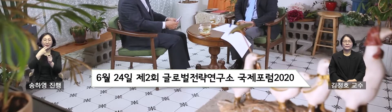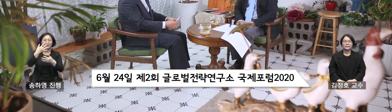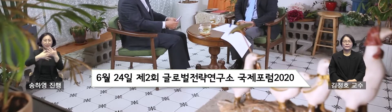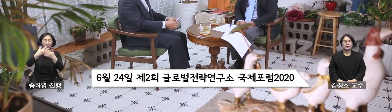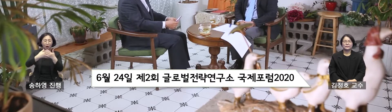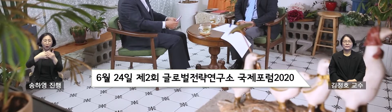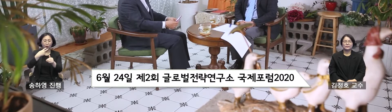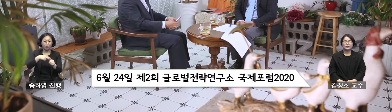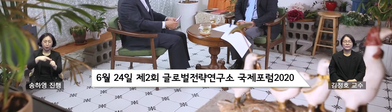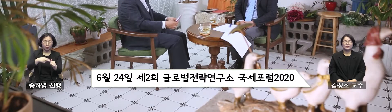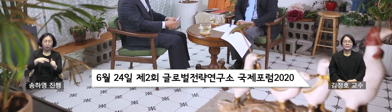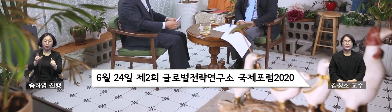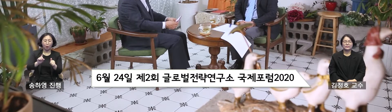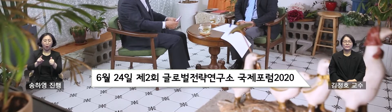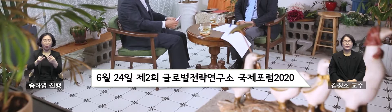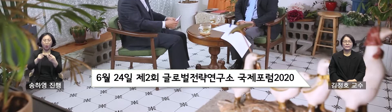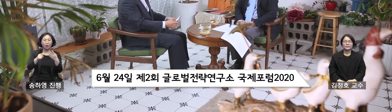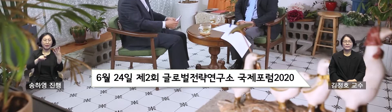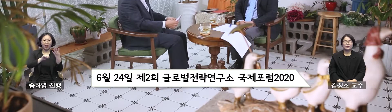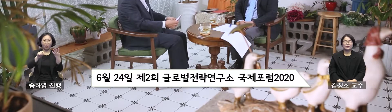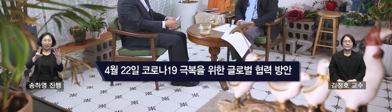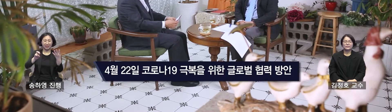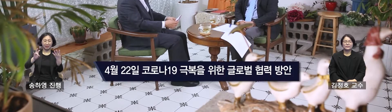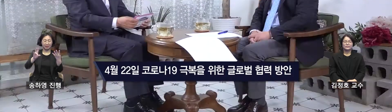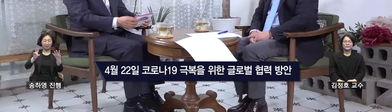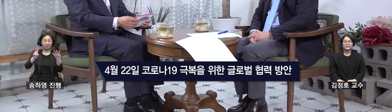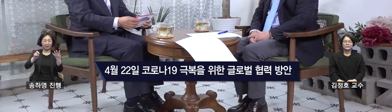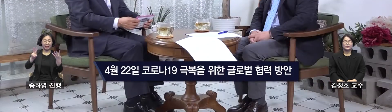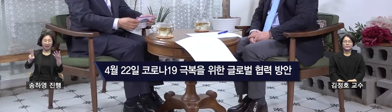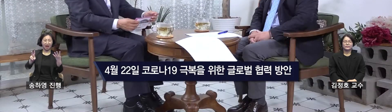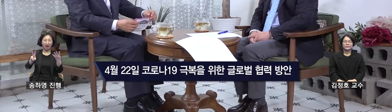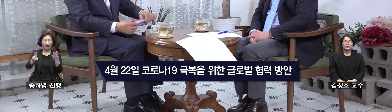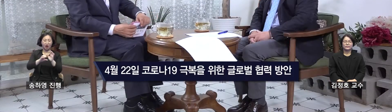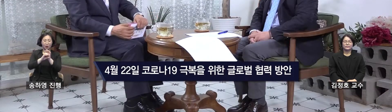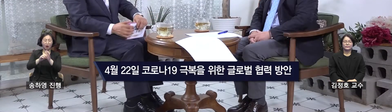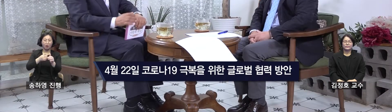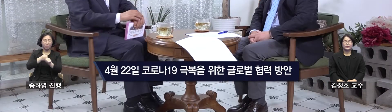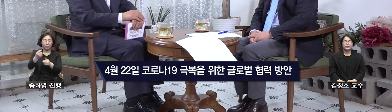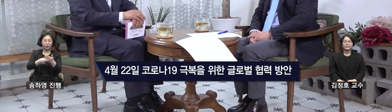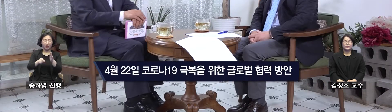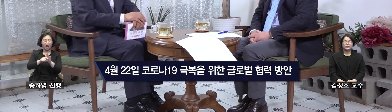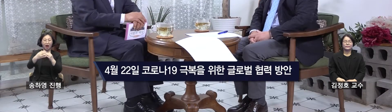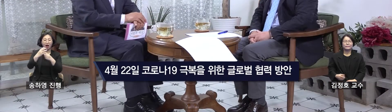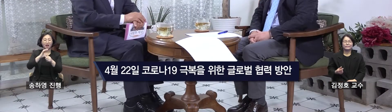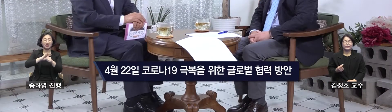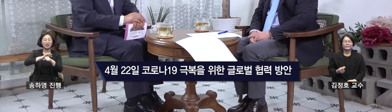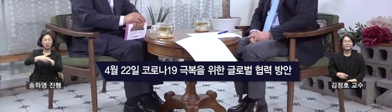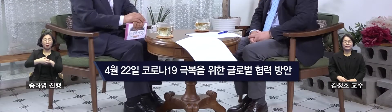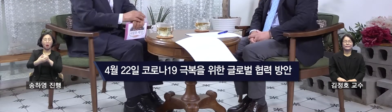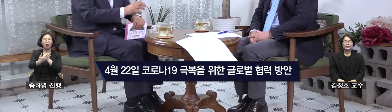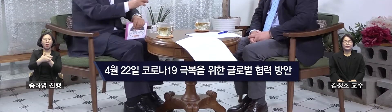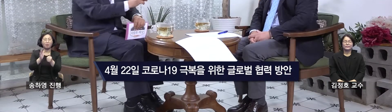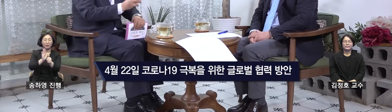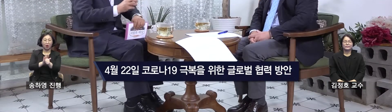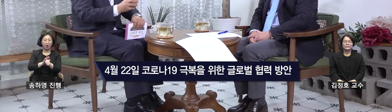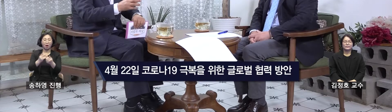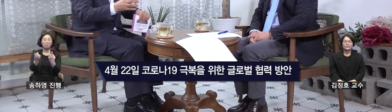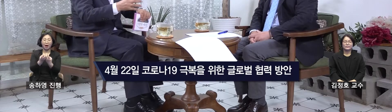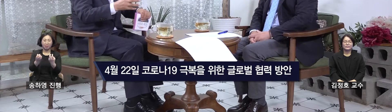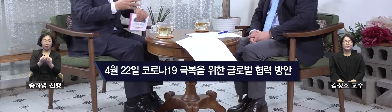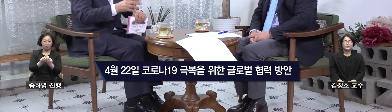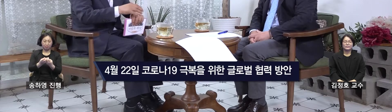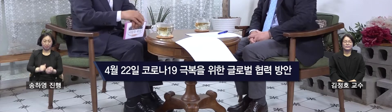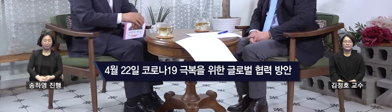네. 4월 22일 날 네. 코로나19 극복을 위한 글로벌 협력 방안 네. 근데 그